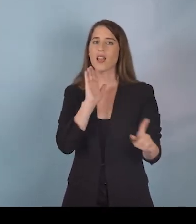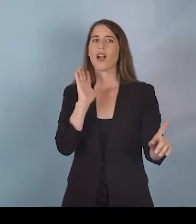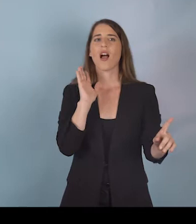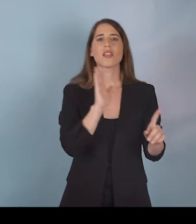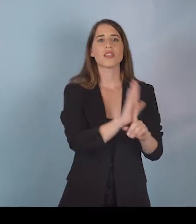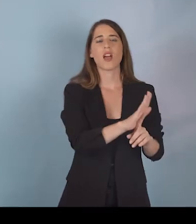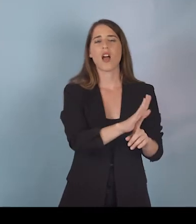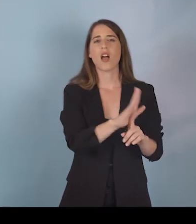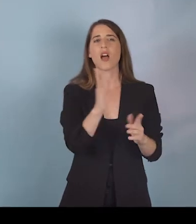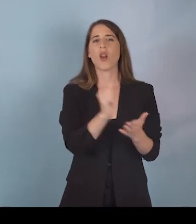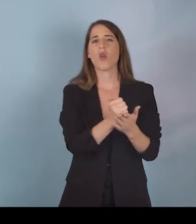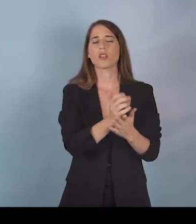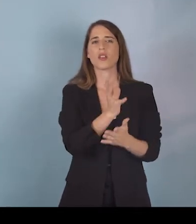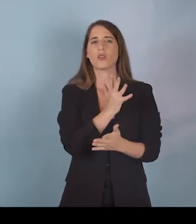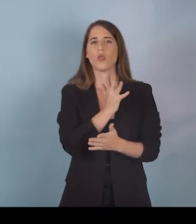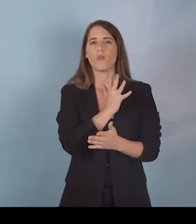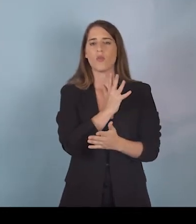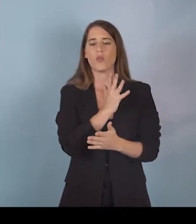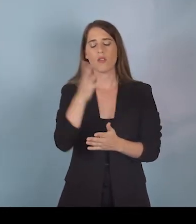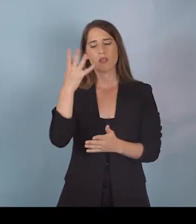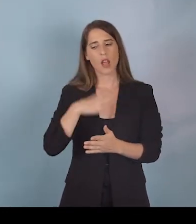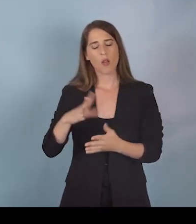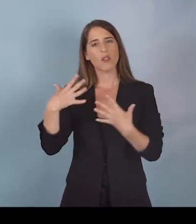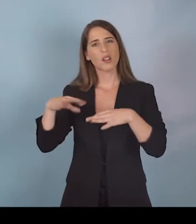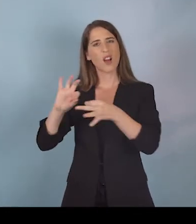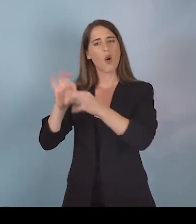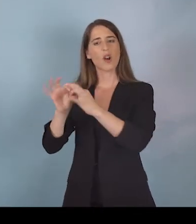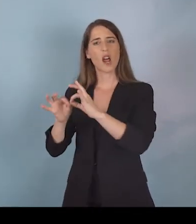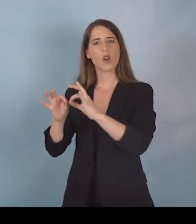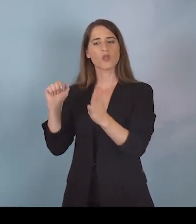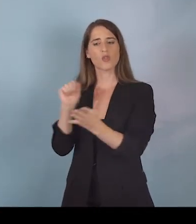Θα ήθελα να ζητήσω αρχικά από τις οργανώσεις